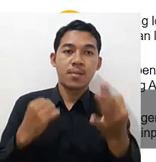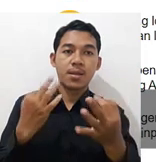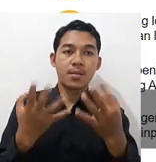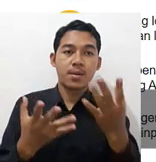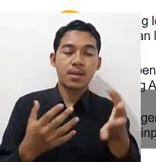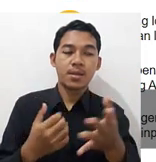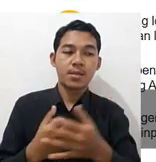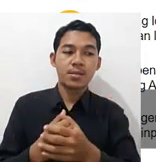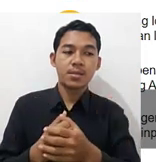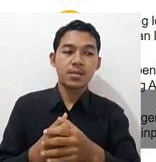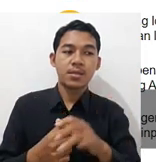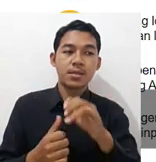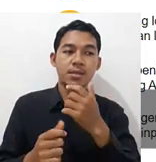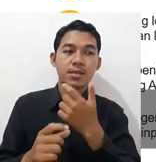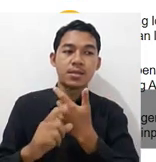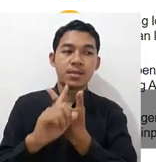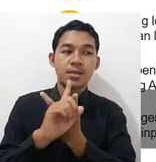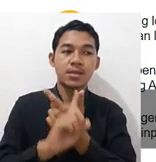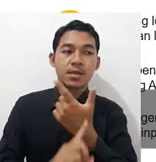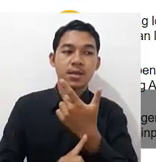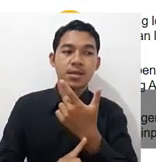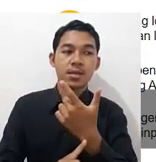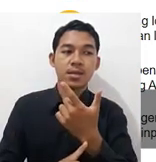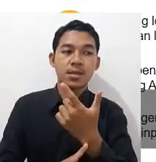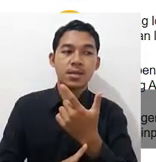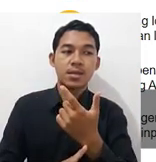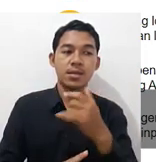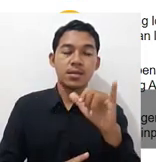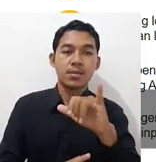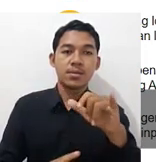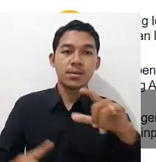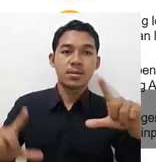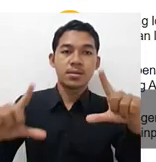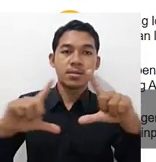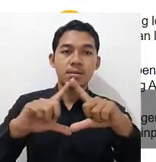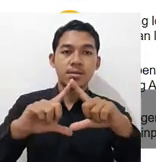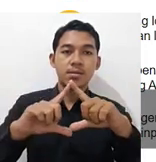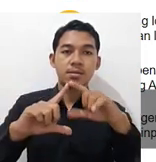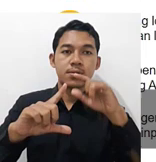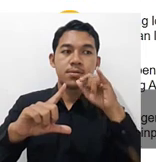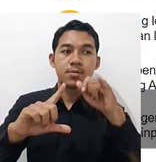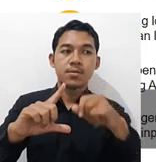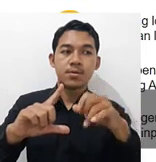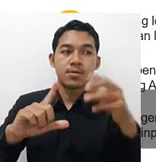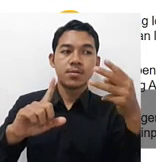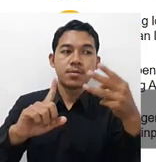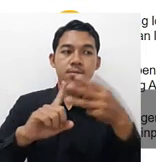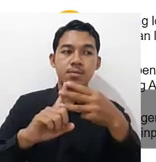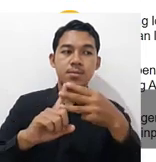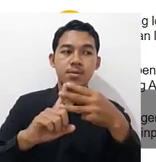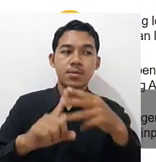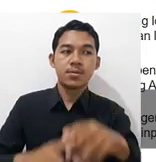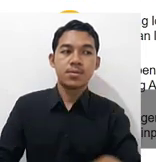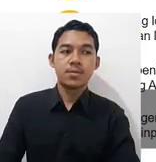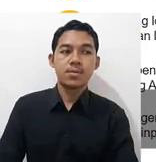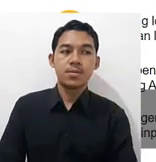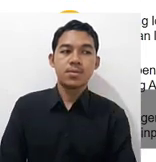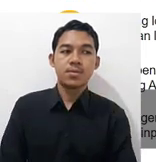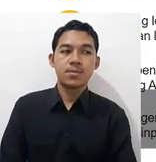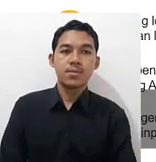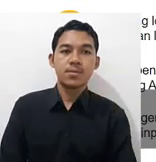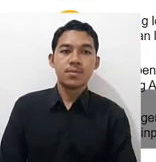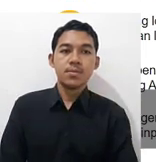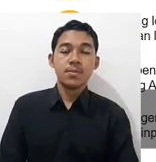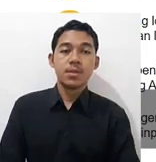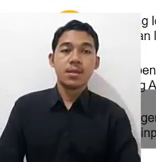logika AND itu Y sama dengan A dot B, ya, dimana dot ini